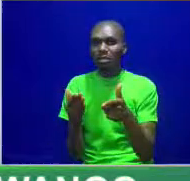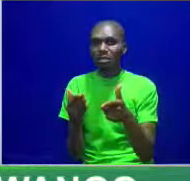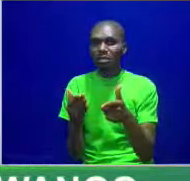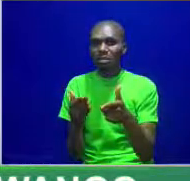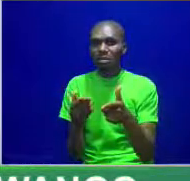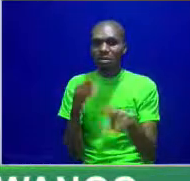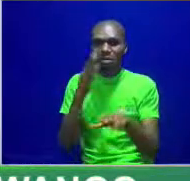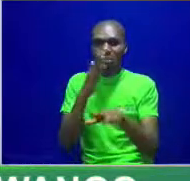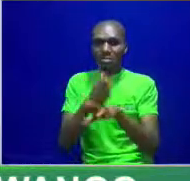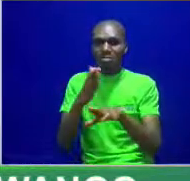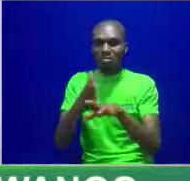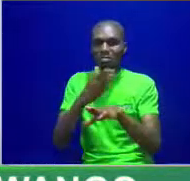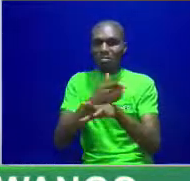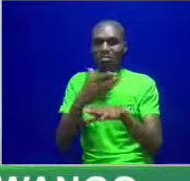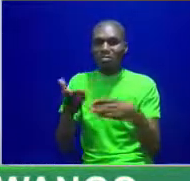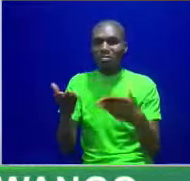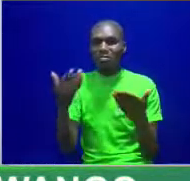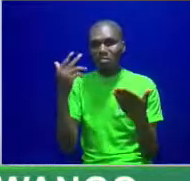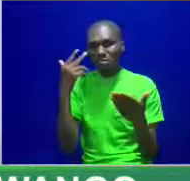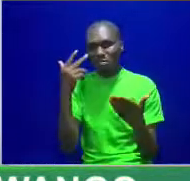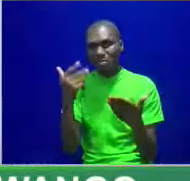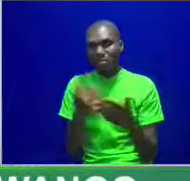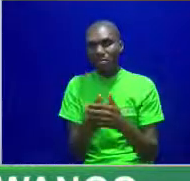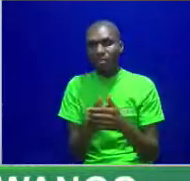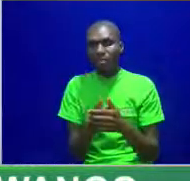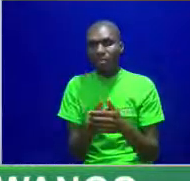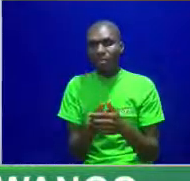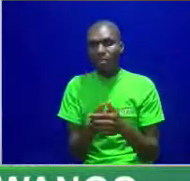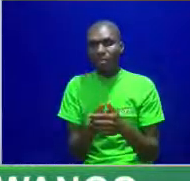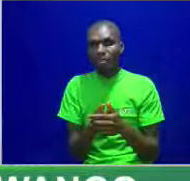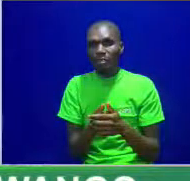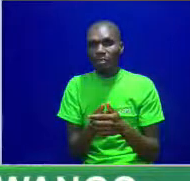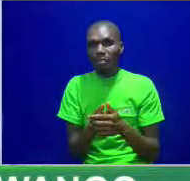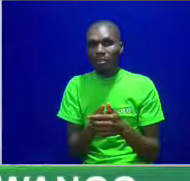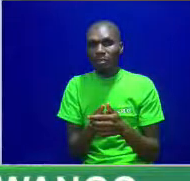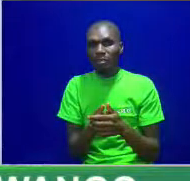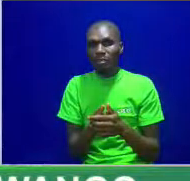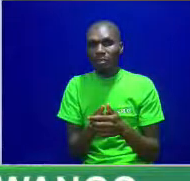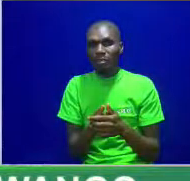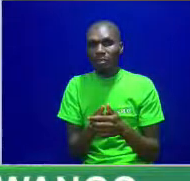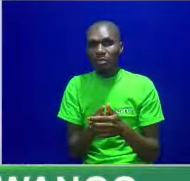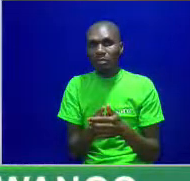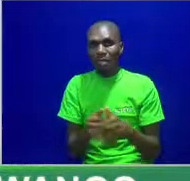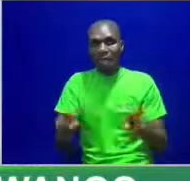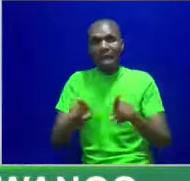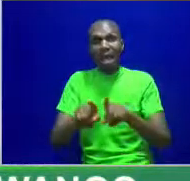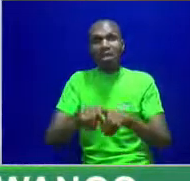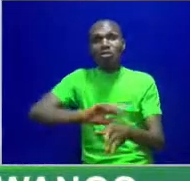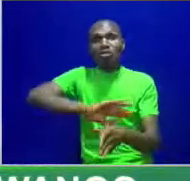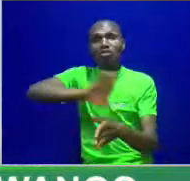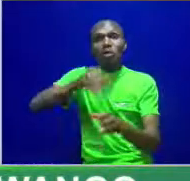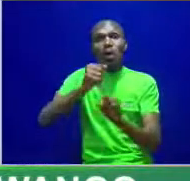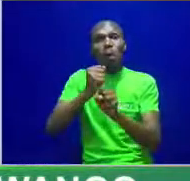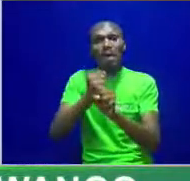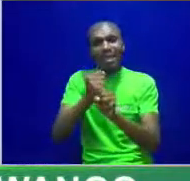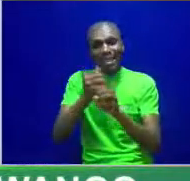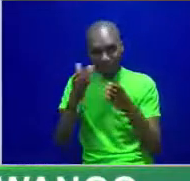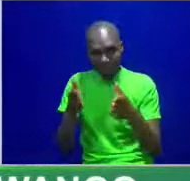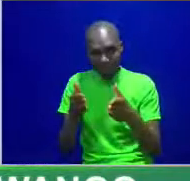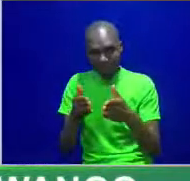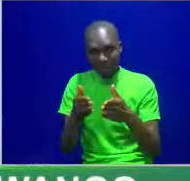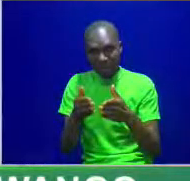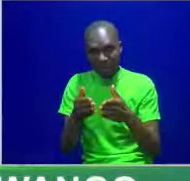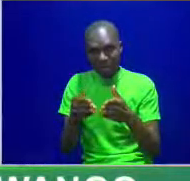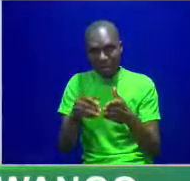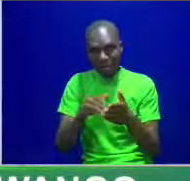the legs. And then of course left some dirty debris there. So all we did was to, you know,